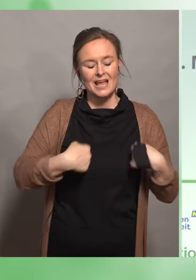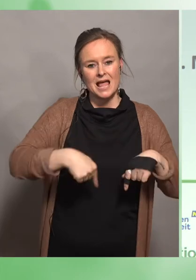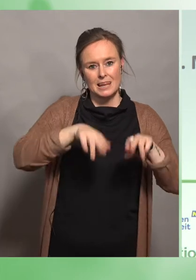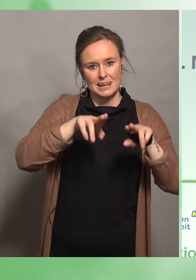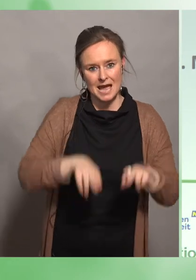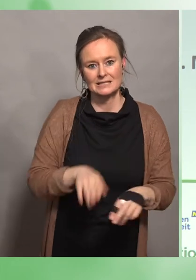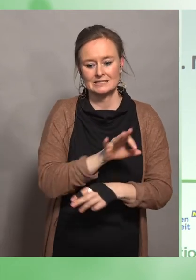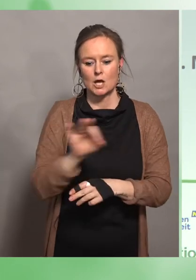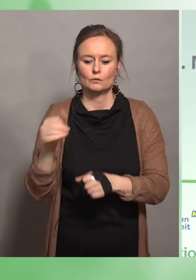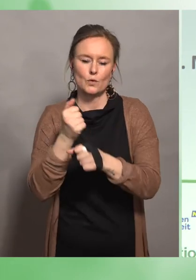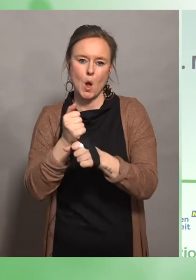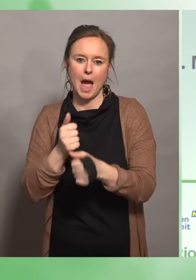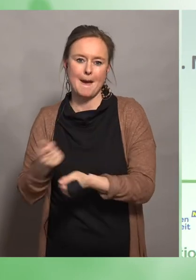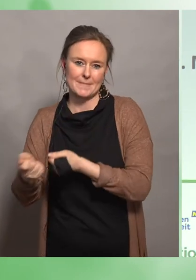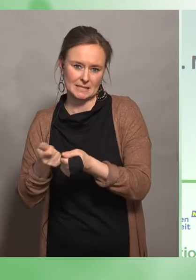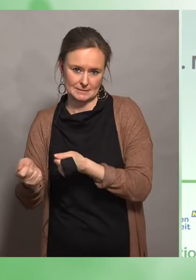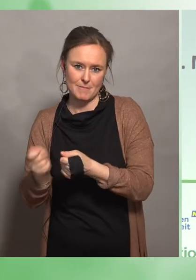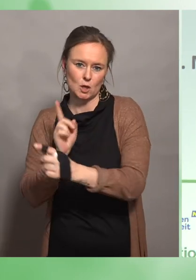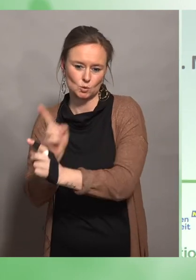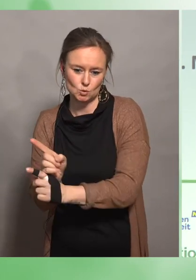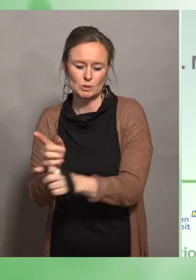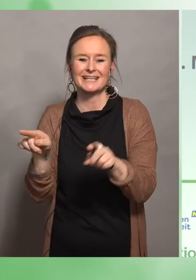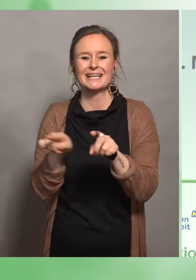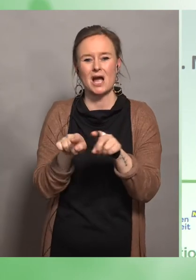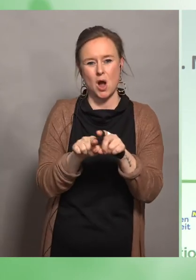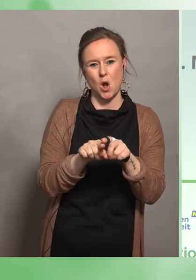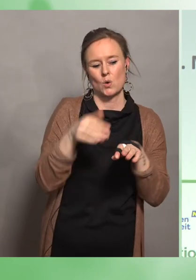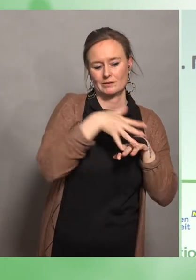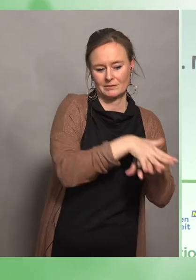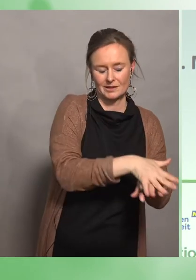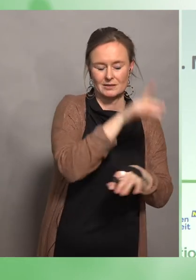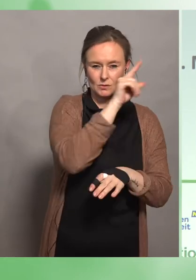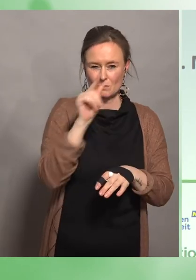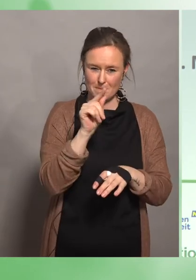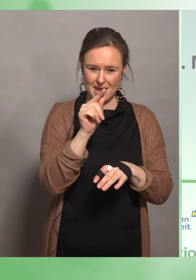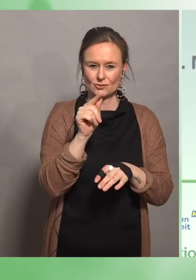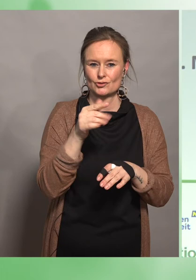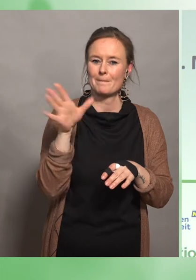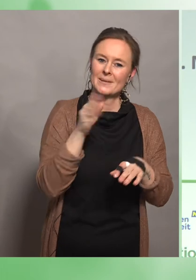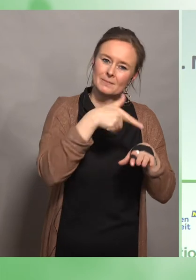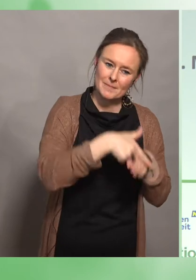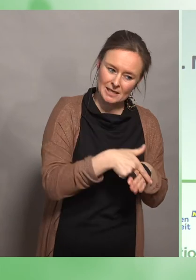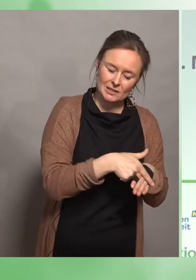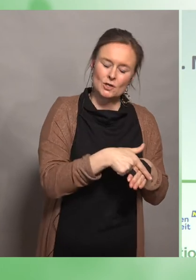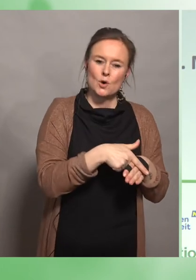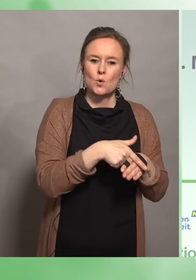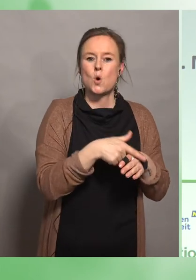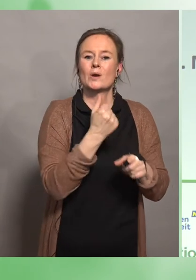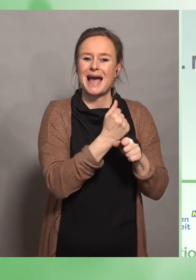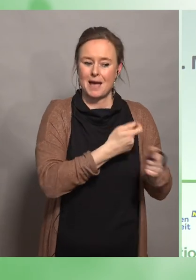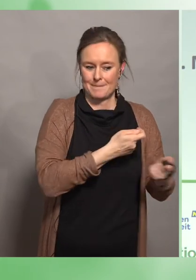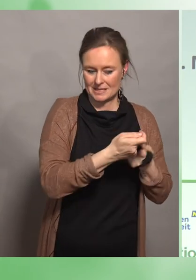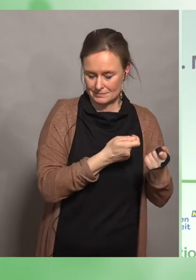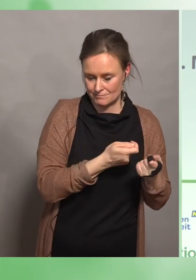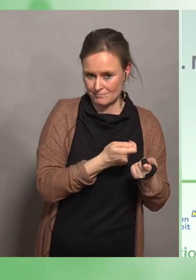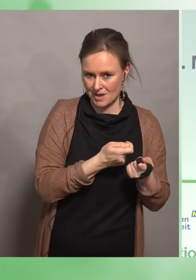Arbeitsmarkt zuständig ist, aber eben auch für die Integration von Menschen mit Behinderung in den Arbeitsmarkt, freue ich mich sehr, dass wir uns heute intensiv